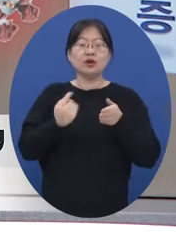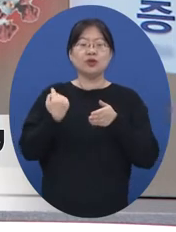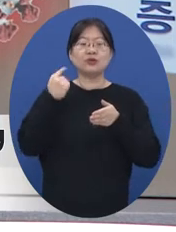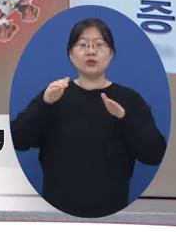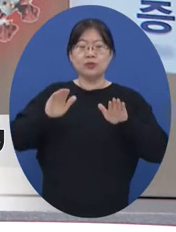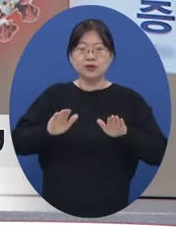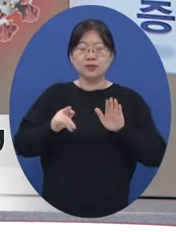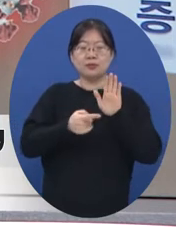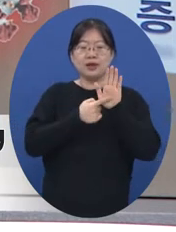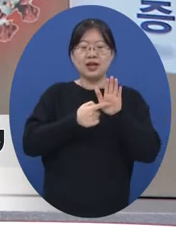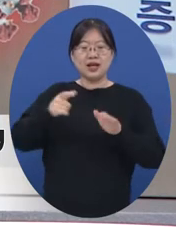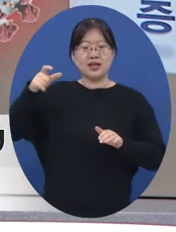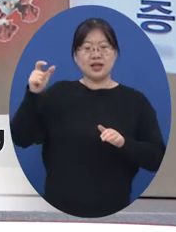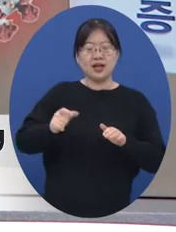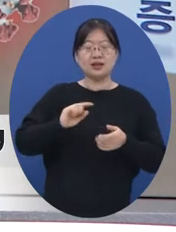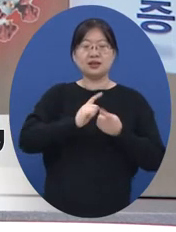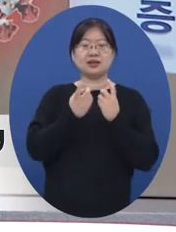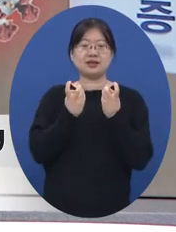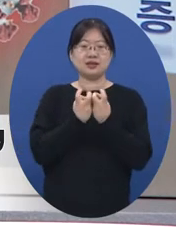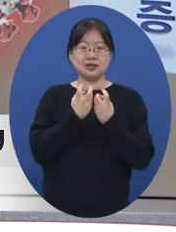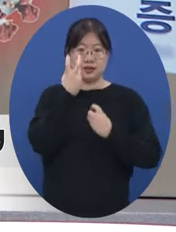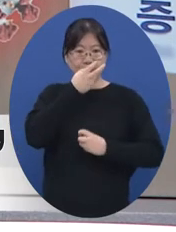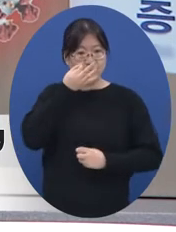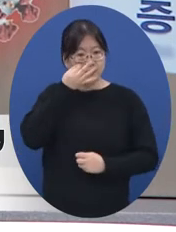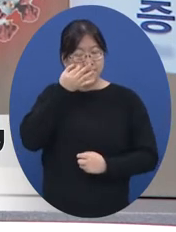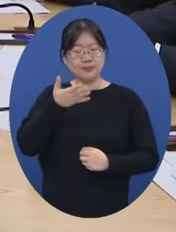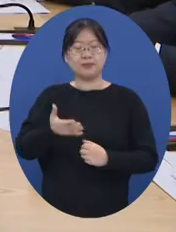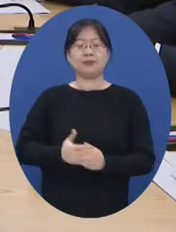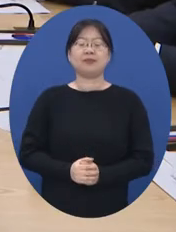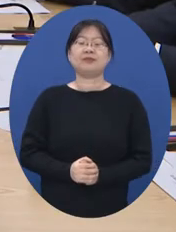어제 오늘 발표한 초광 겸 대책 살펴봅니다